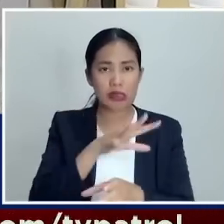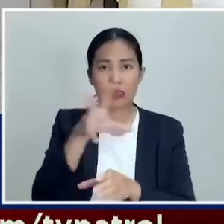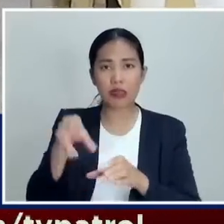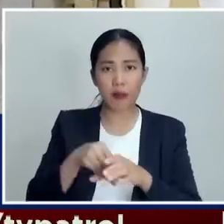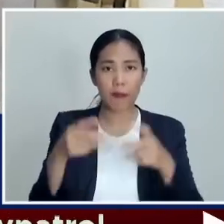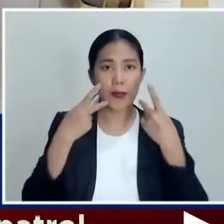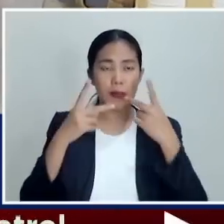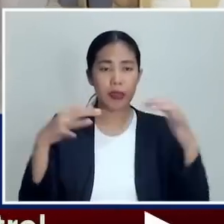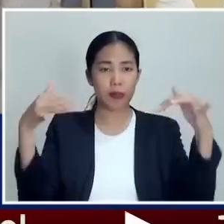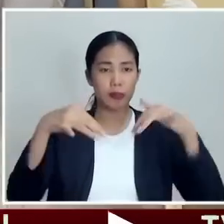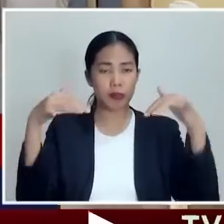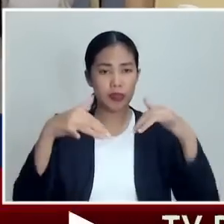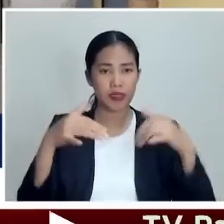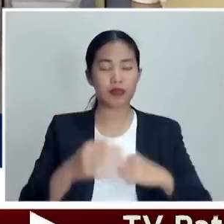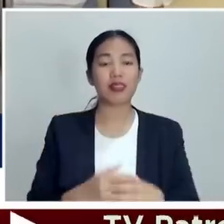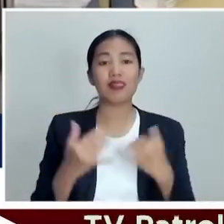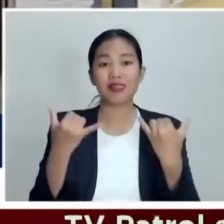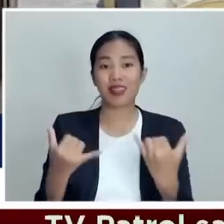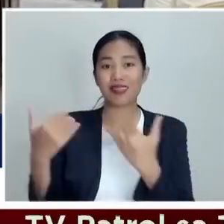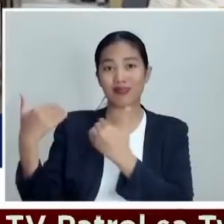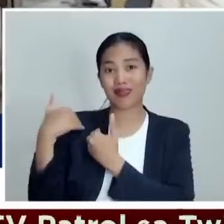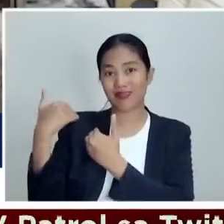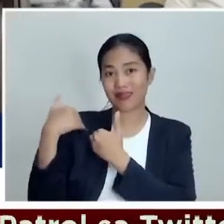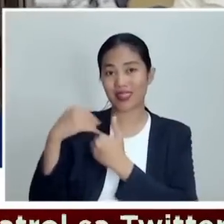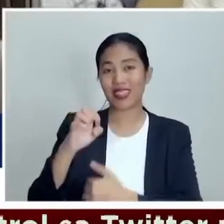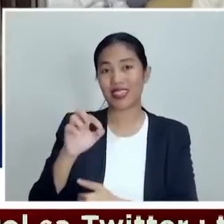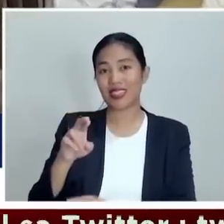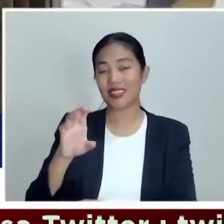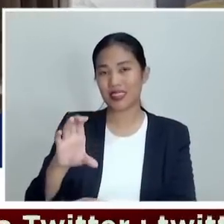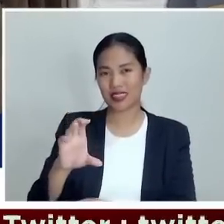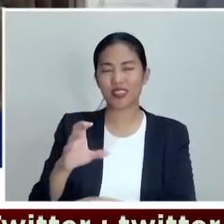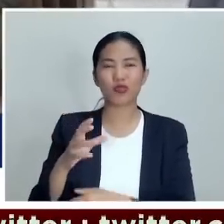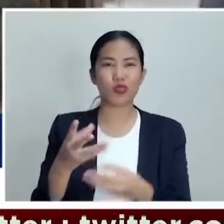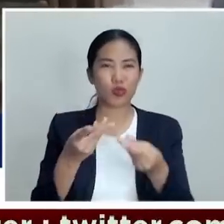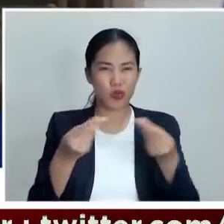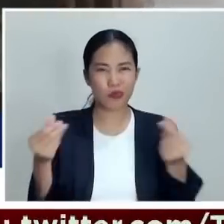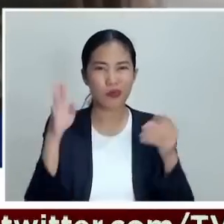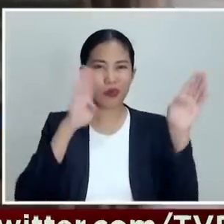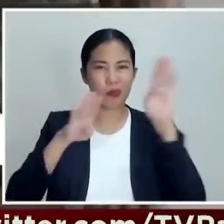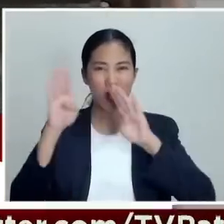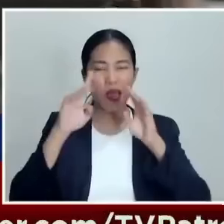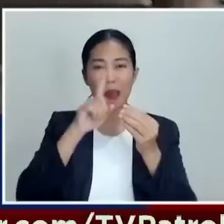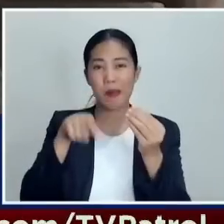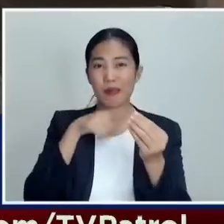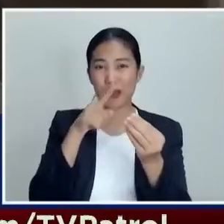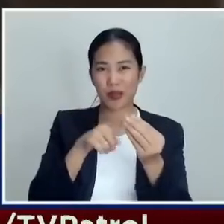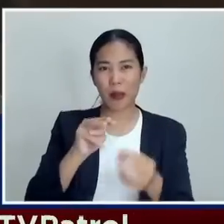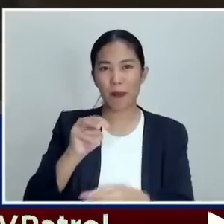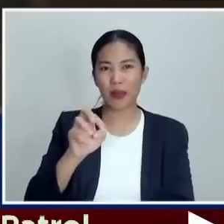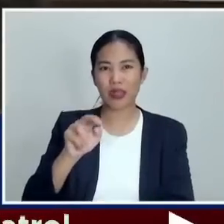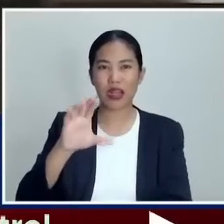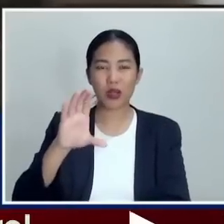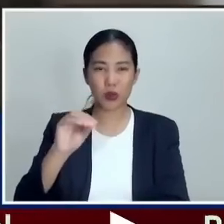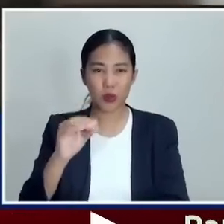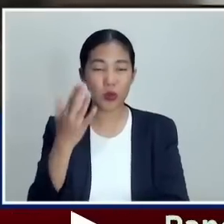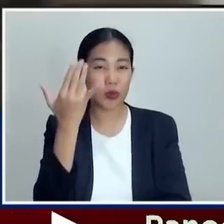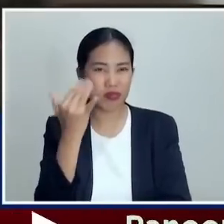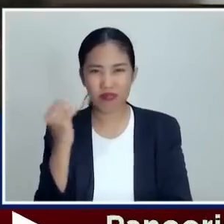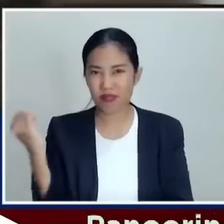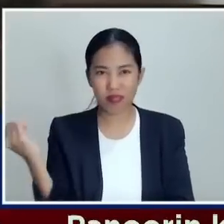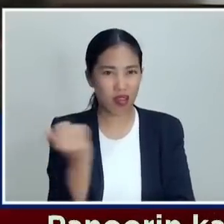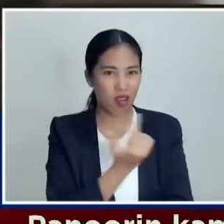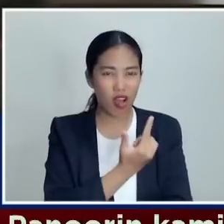na ang bola para resolbahin ang issue kaugnay sa distribution charge ng Meralco. Lahat kasi ng sinisingil sa ating